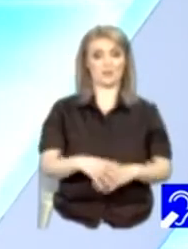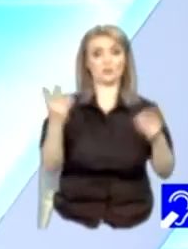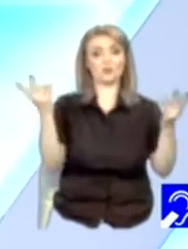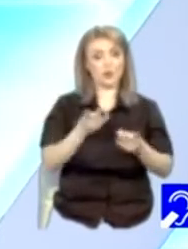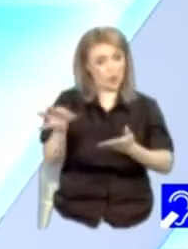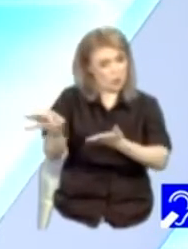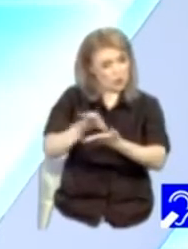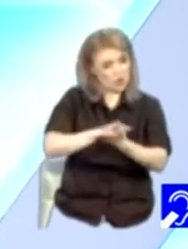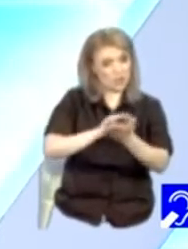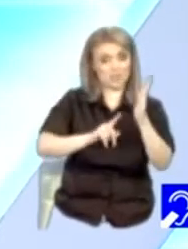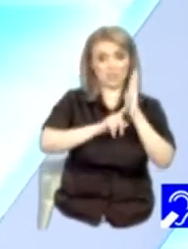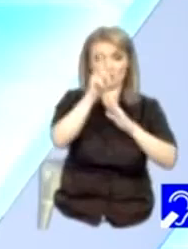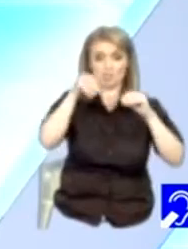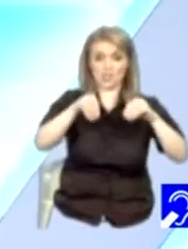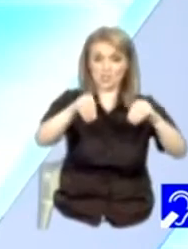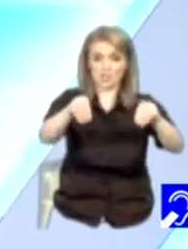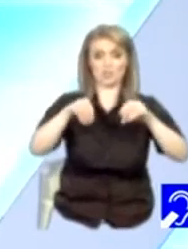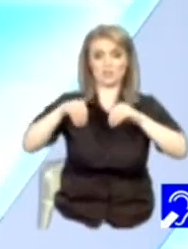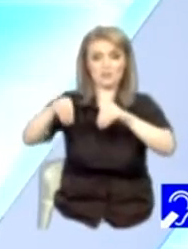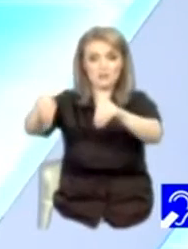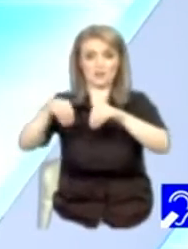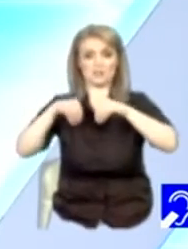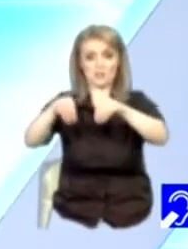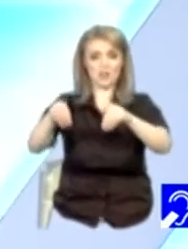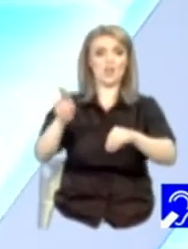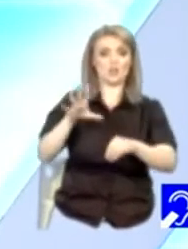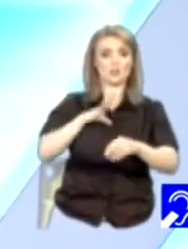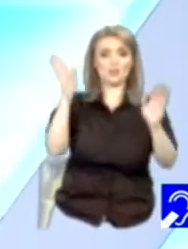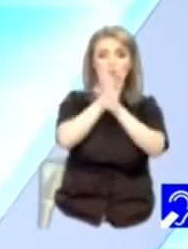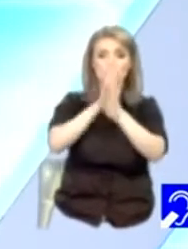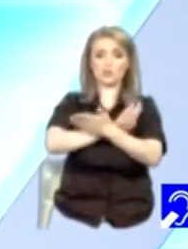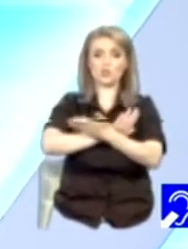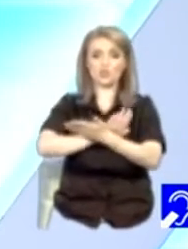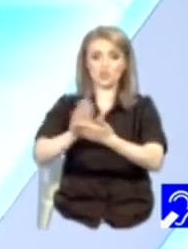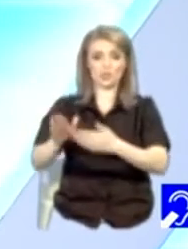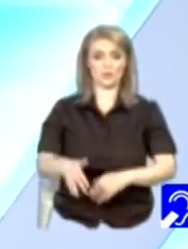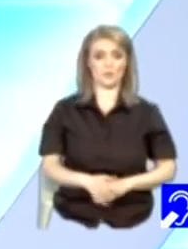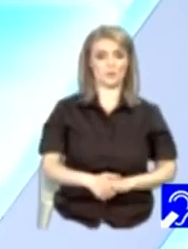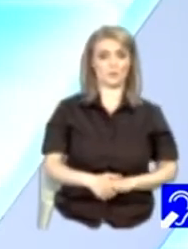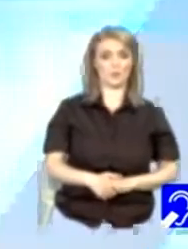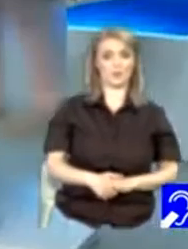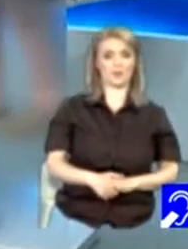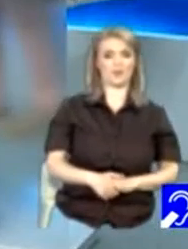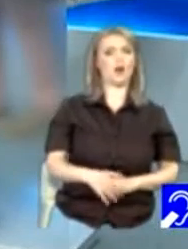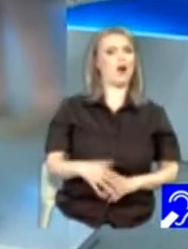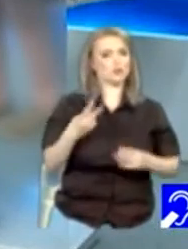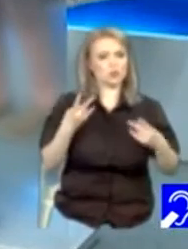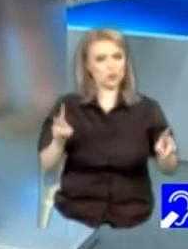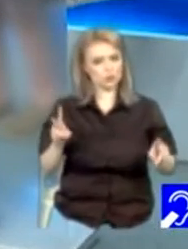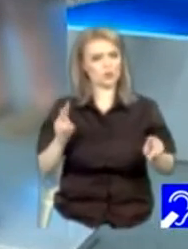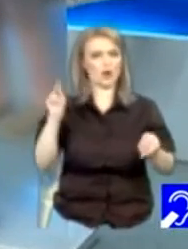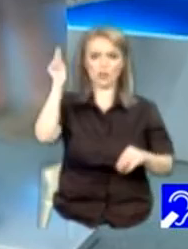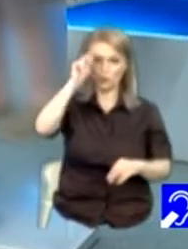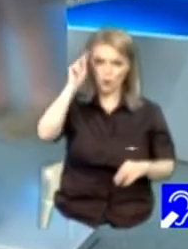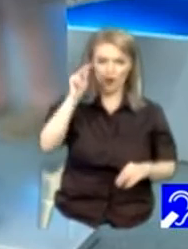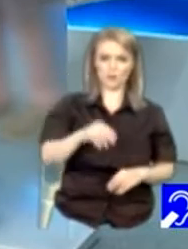nevoie urgent de acțiuni concrete și de oameni dedicați în acest domeniu. Nu e nevoie și de o educare a